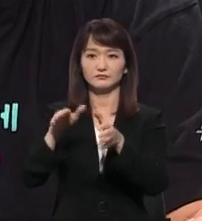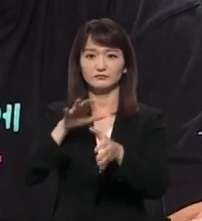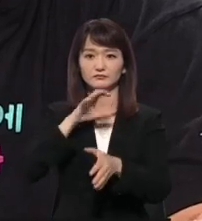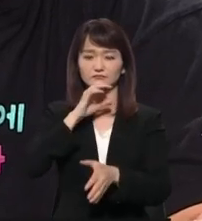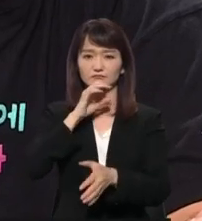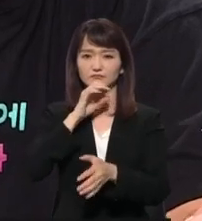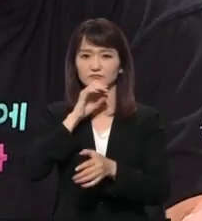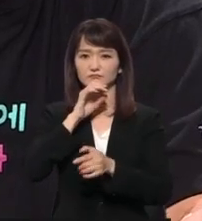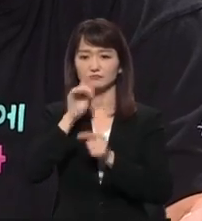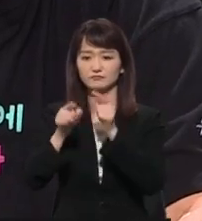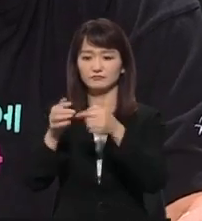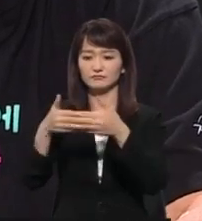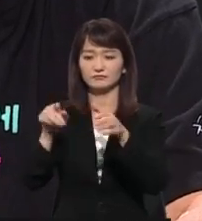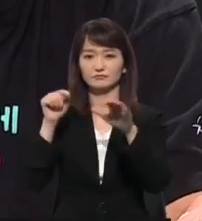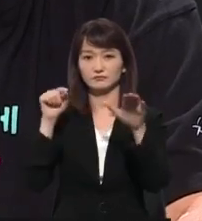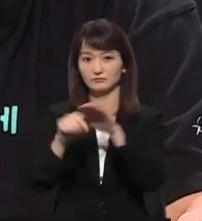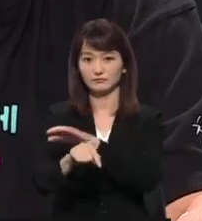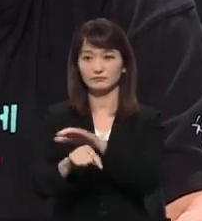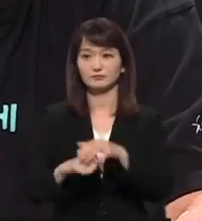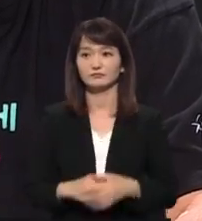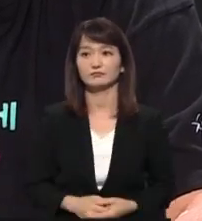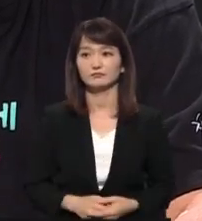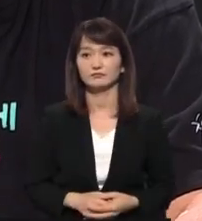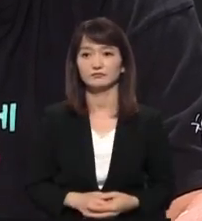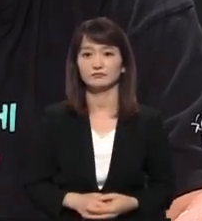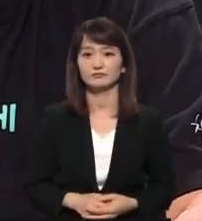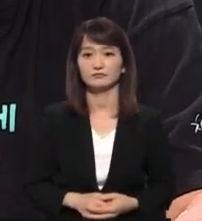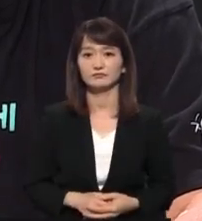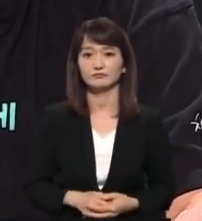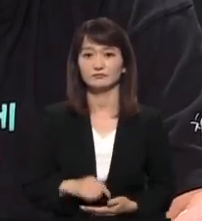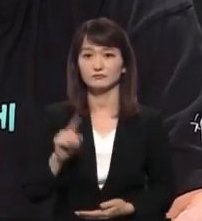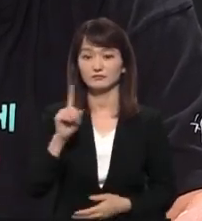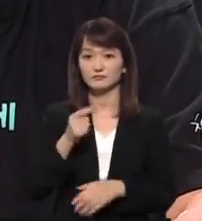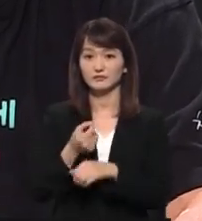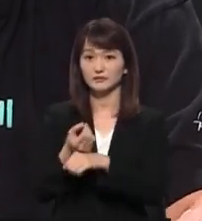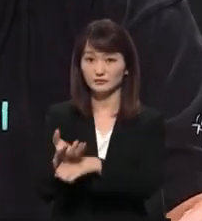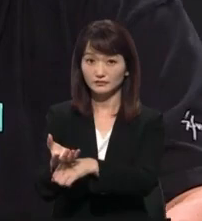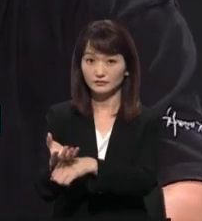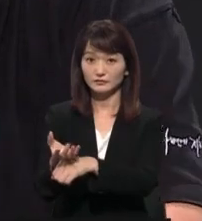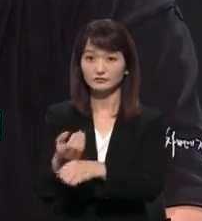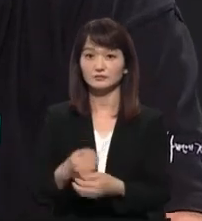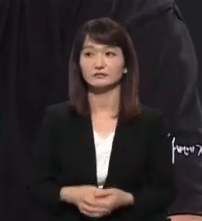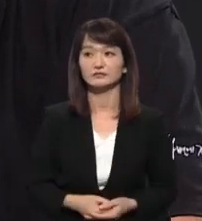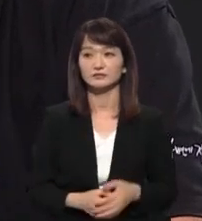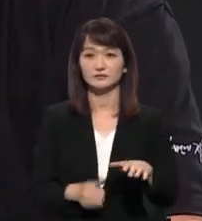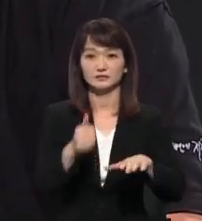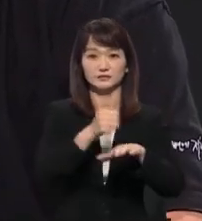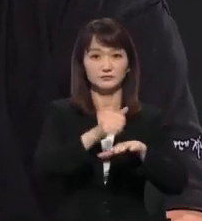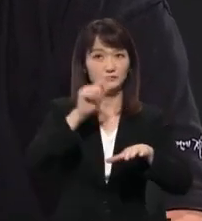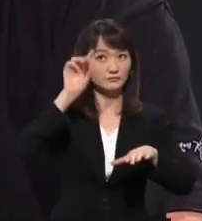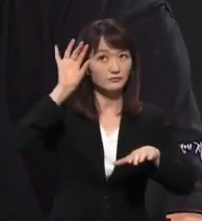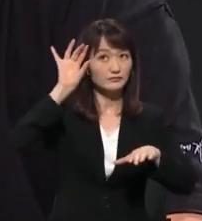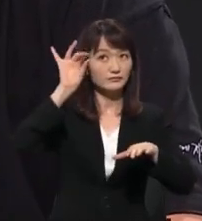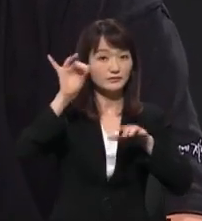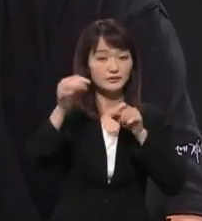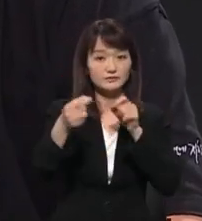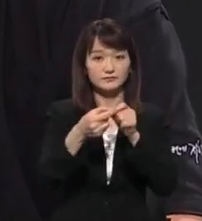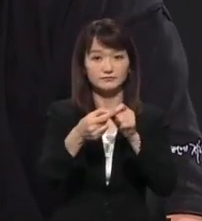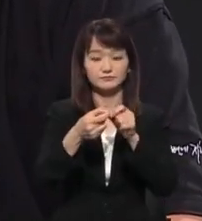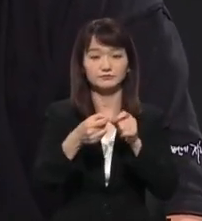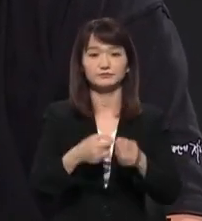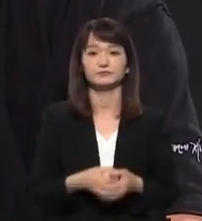민원실을 방문을 했었습니다 민원실 방문해서 뭔가 전환기 있죠 취임 100일이 곧 다가오지 않습니까